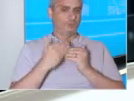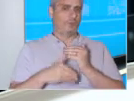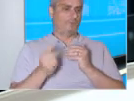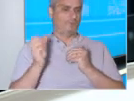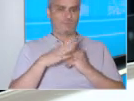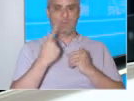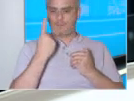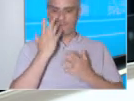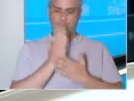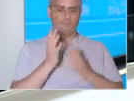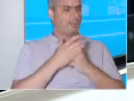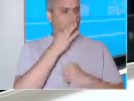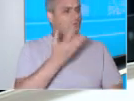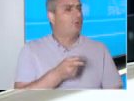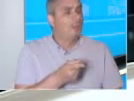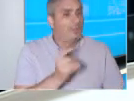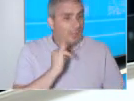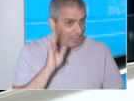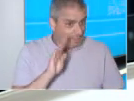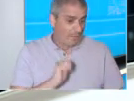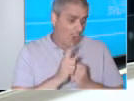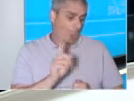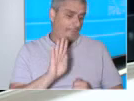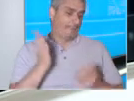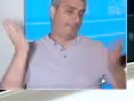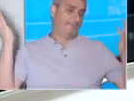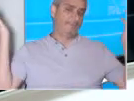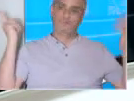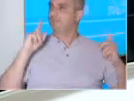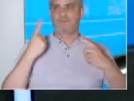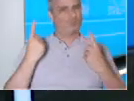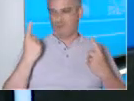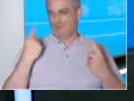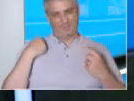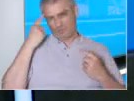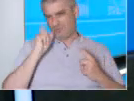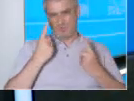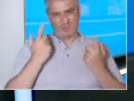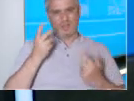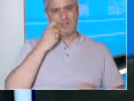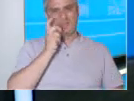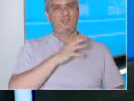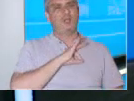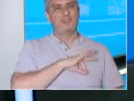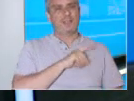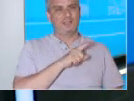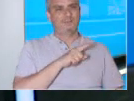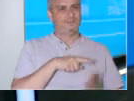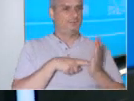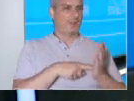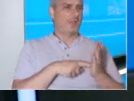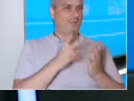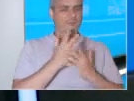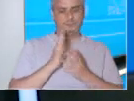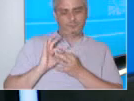סוף פעם אחת נלך לעם ונשאל את השאלה הזו, כן ביבי או לא ביבי. אבל זה לא יקרה, אנחנו יודעים זה לא יקרה. לדרי יש אינטרס בעצם להראות שהוא